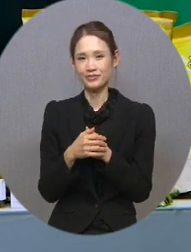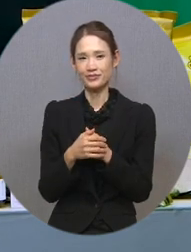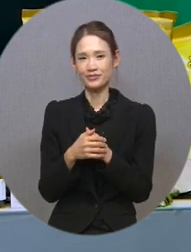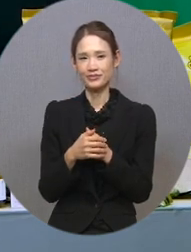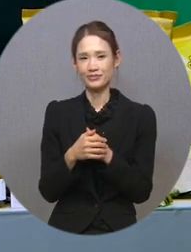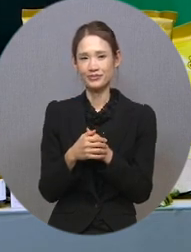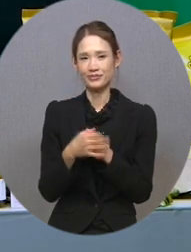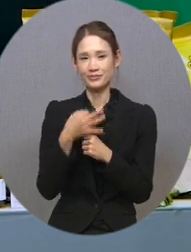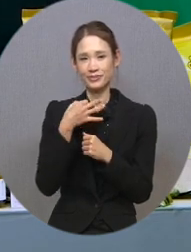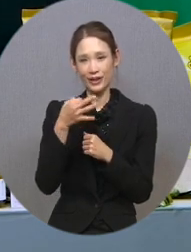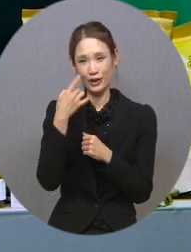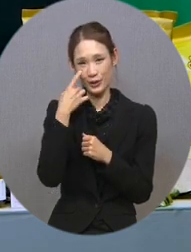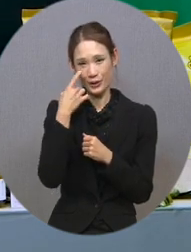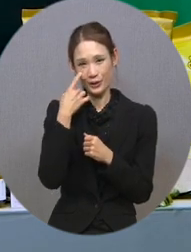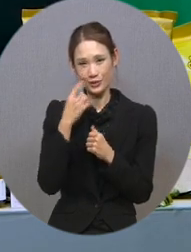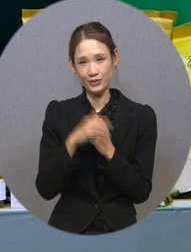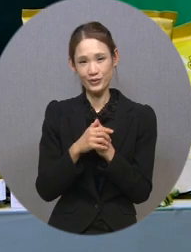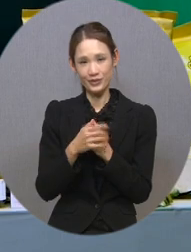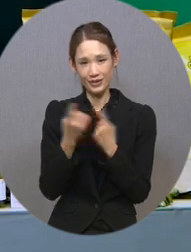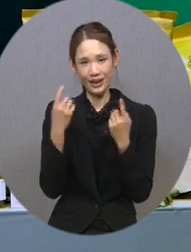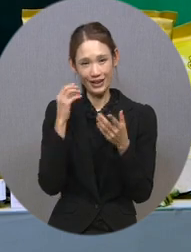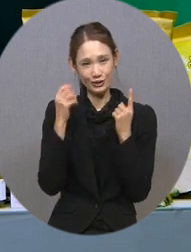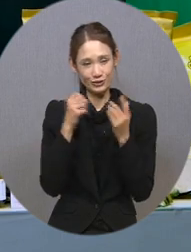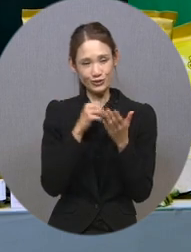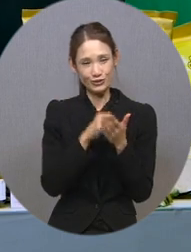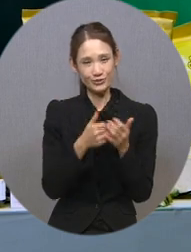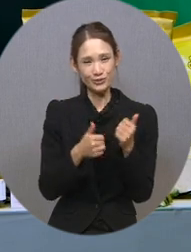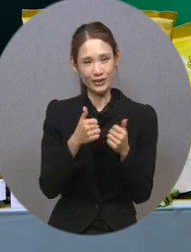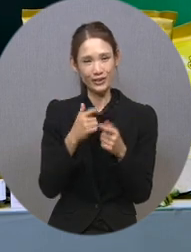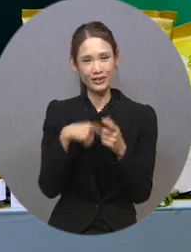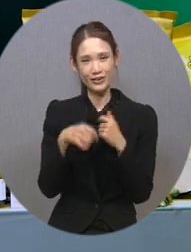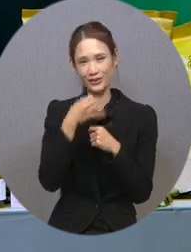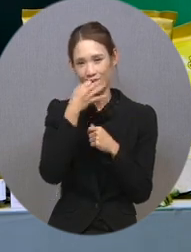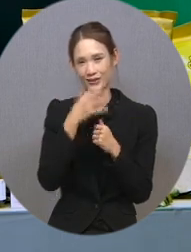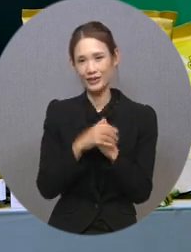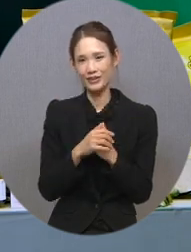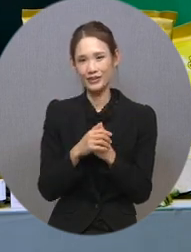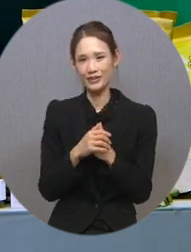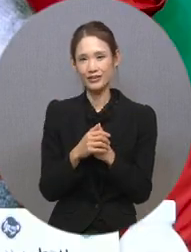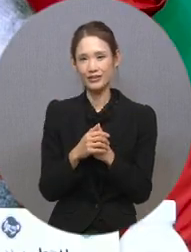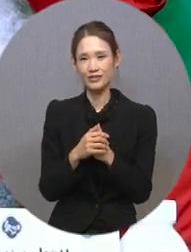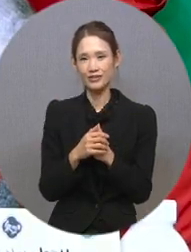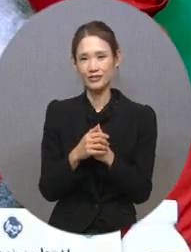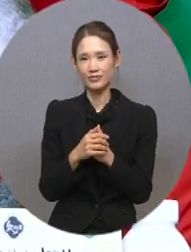네. 대학 수시보다도 힘들어 이게 수능보다 아유.